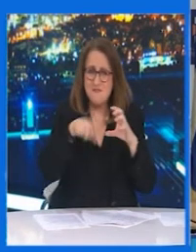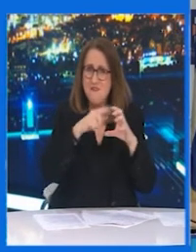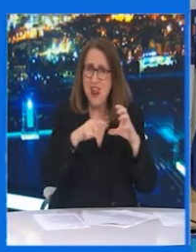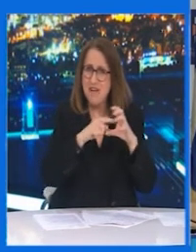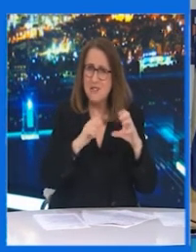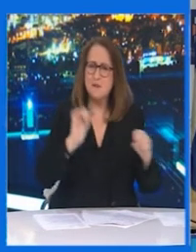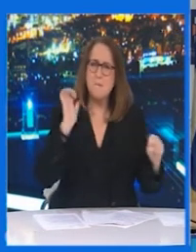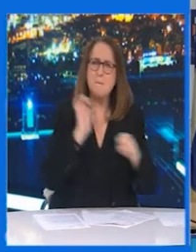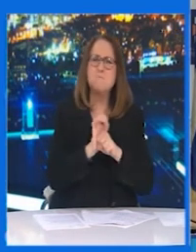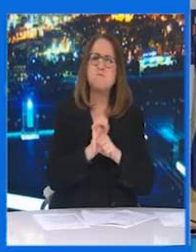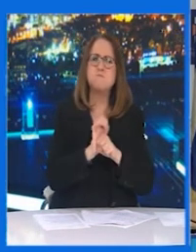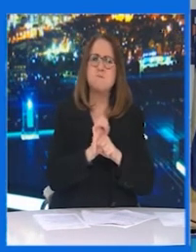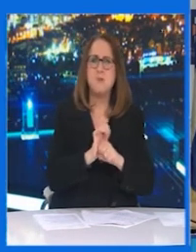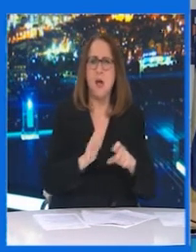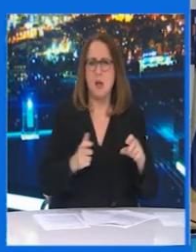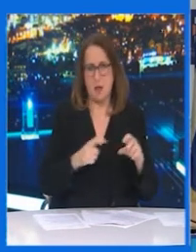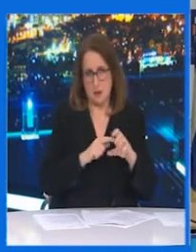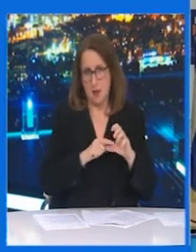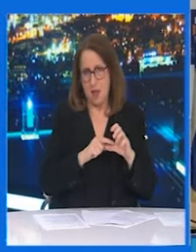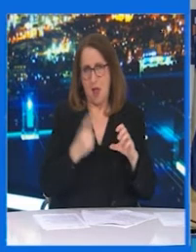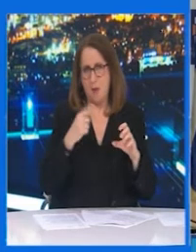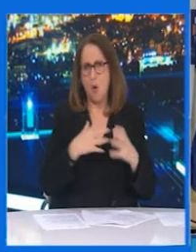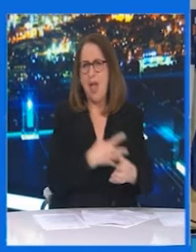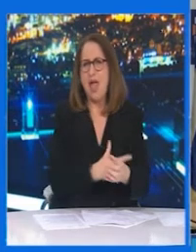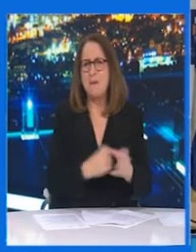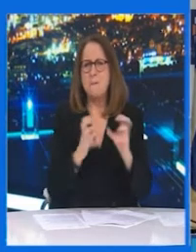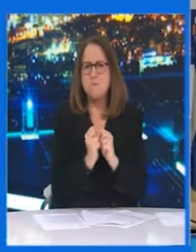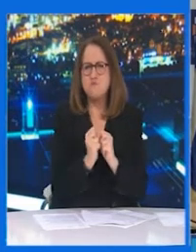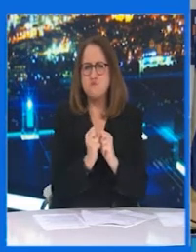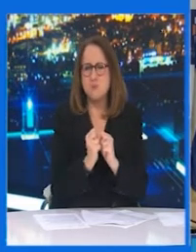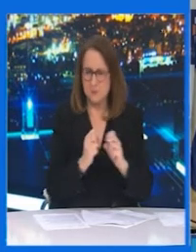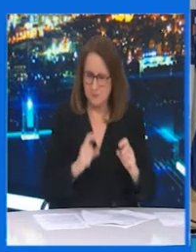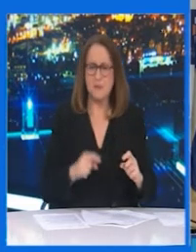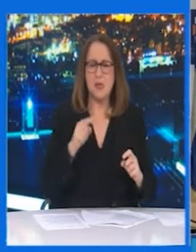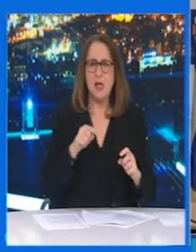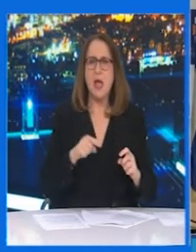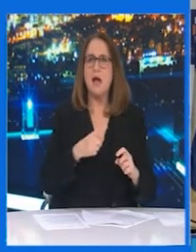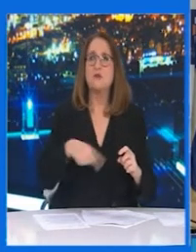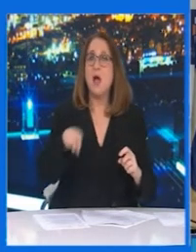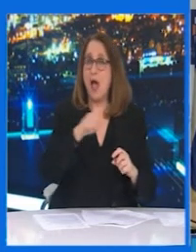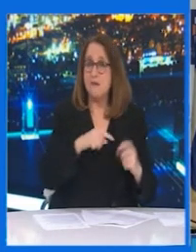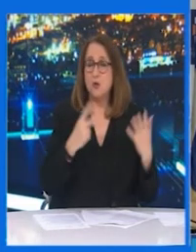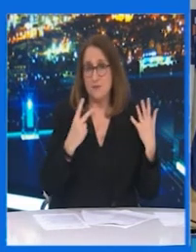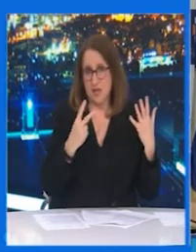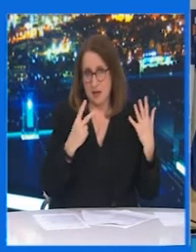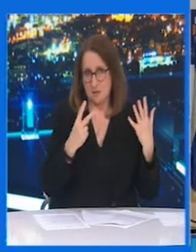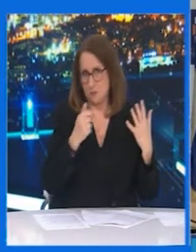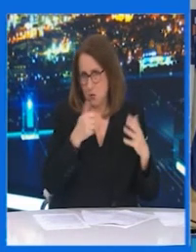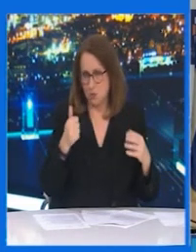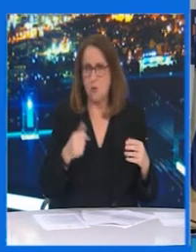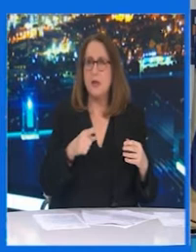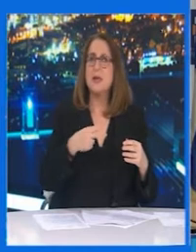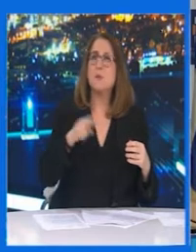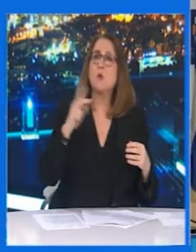φλεβών. Από τις 18 αυτές περιπτώσεις η πλειονότητα αφορά σε γυναίκες